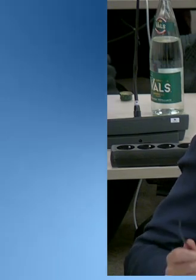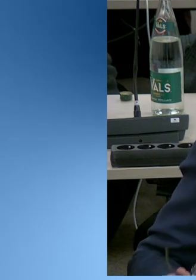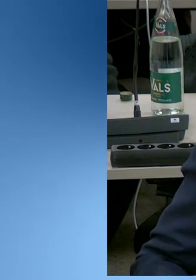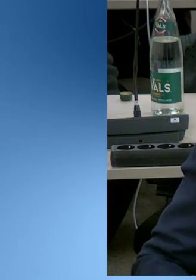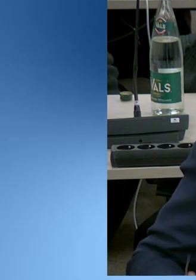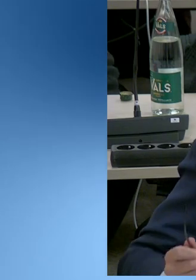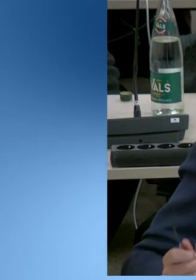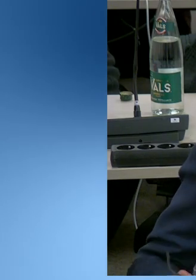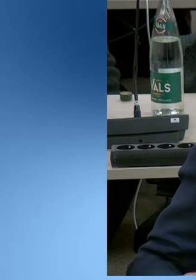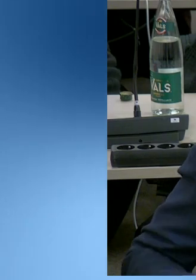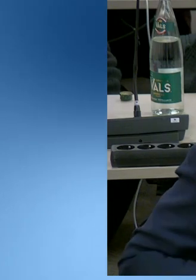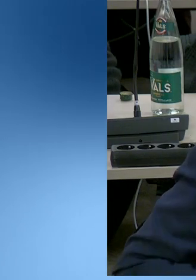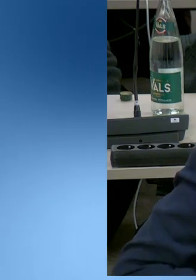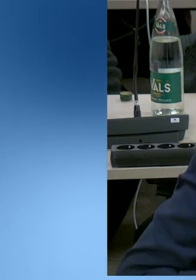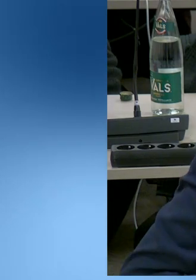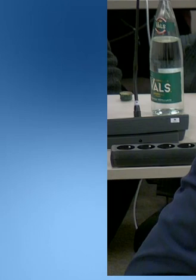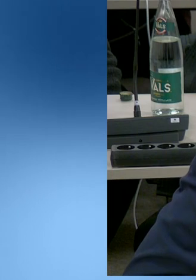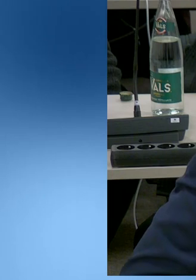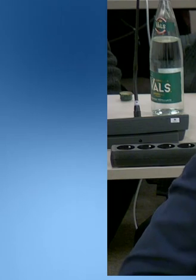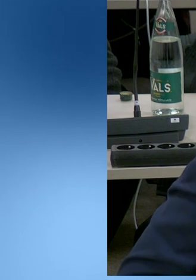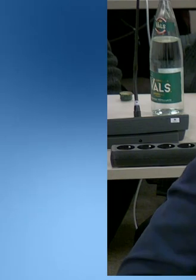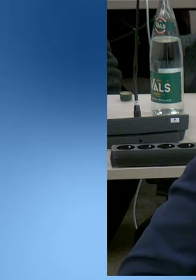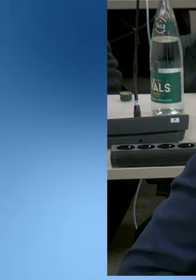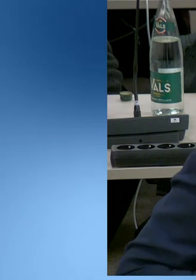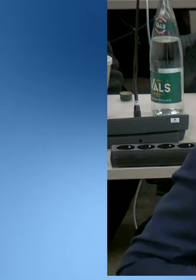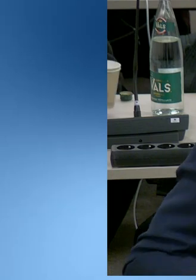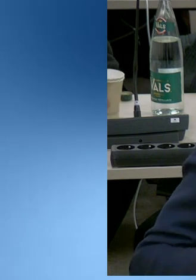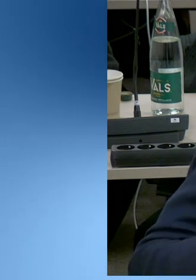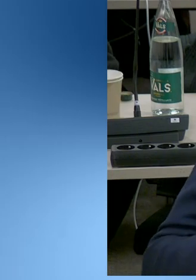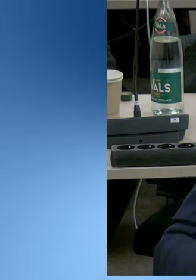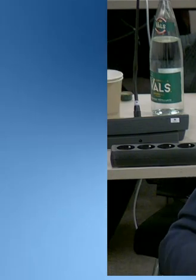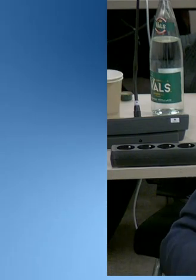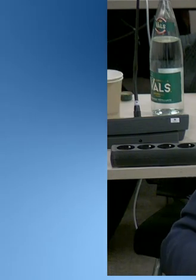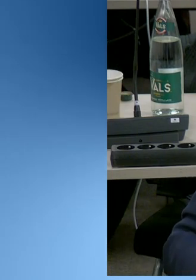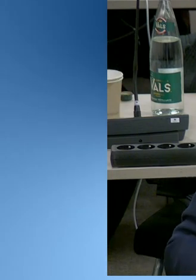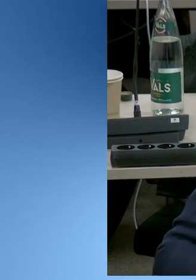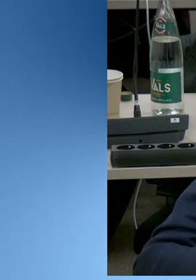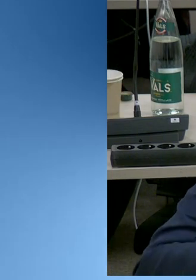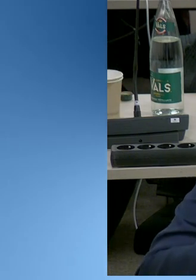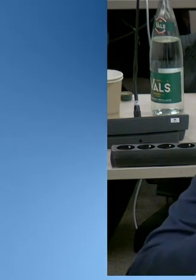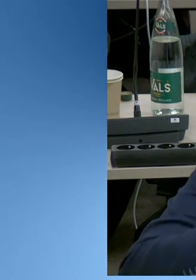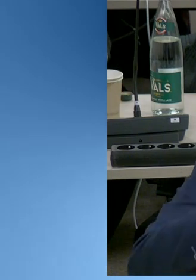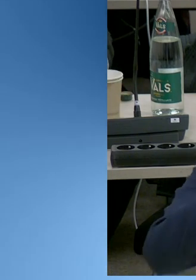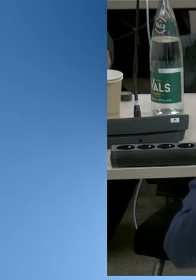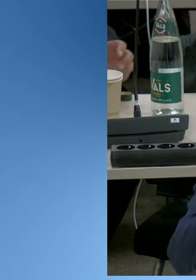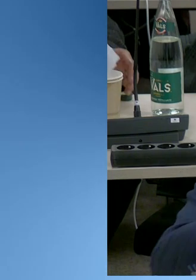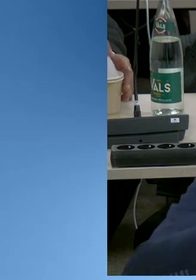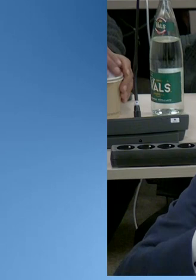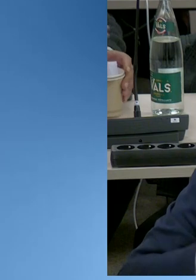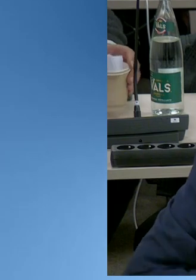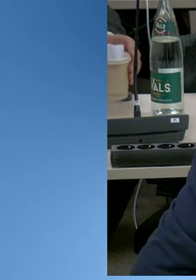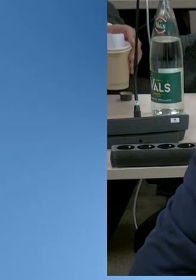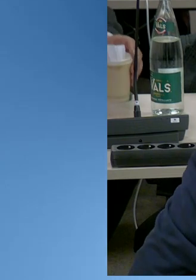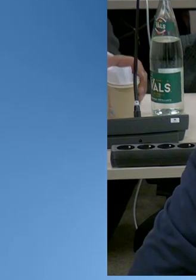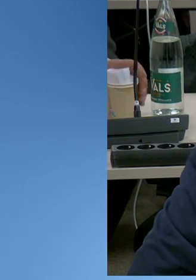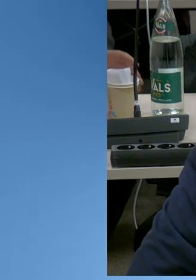de répéter et de redire le cadre général de cette politique qui fixe en quelque sorte les qui à la fin